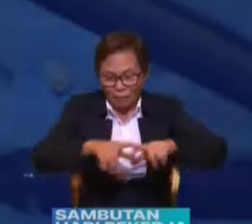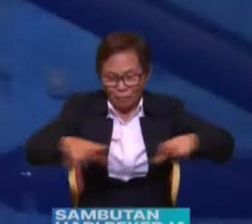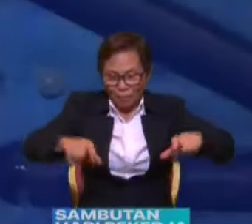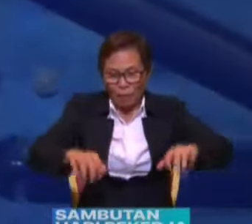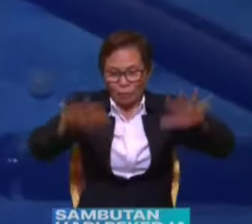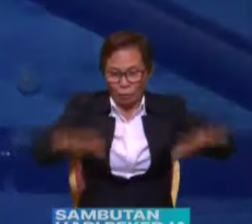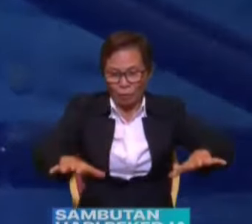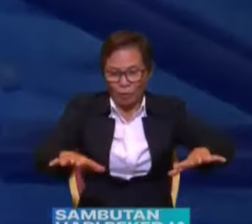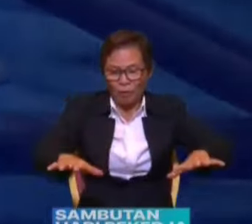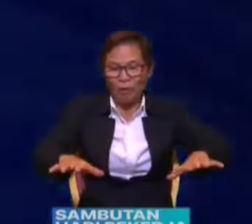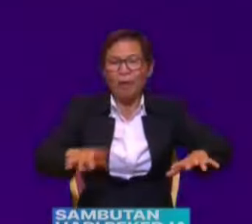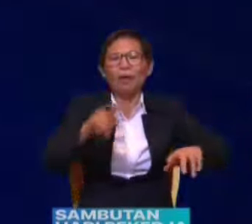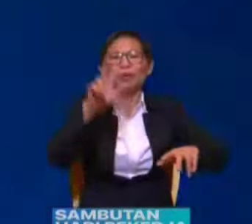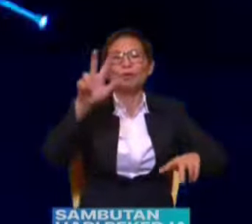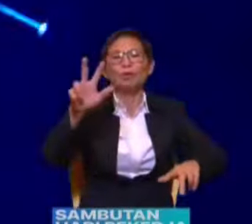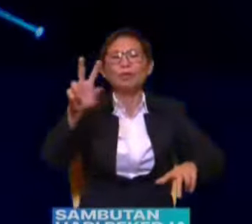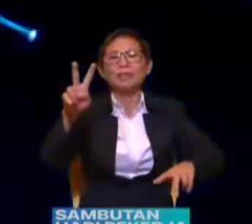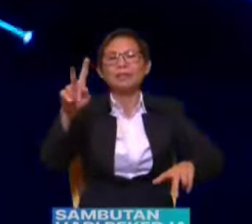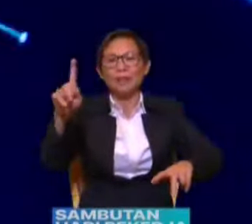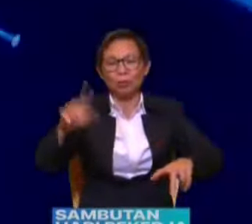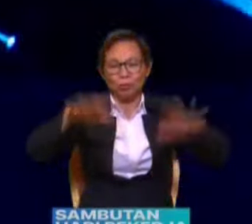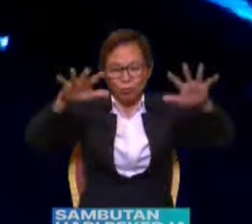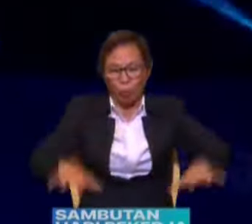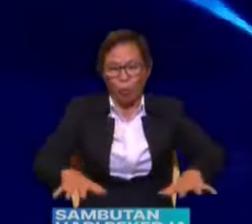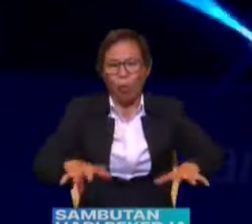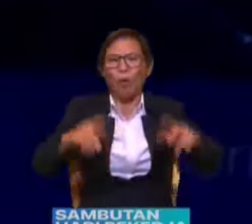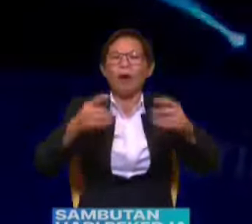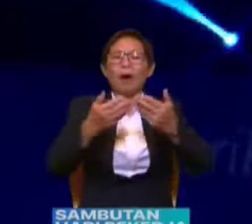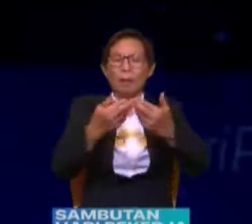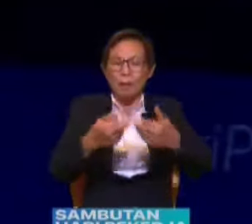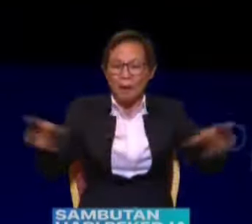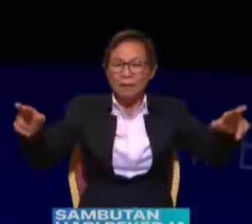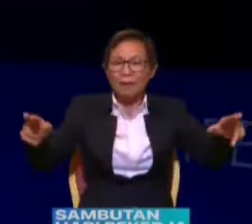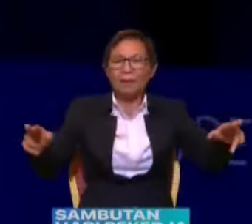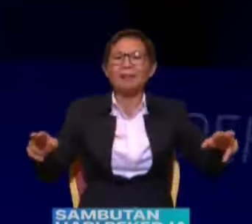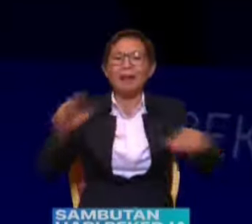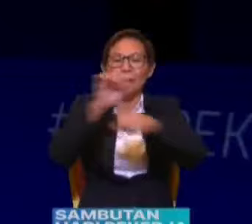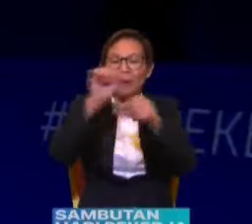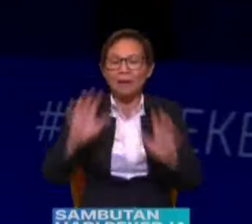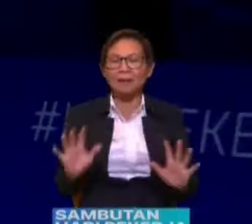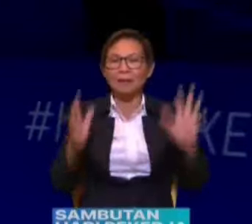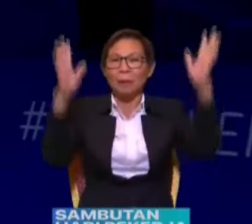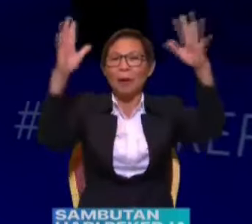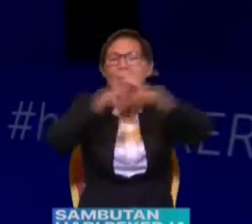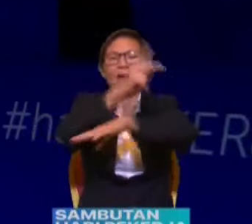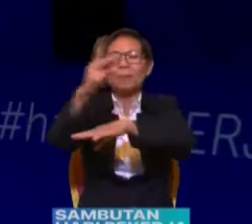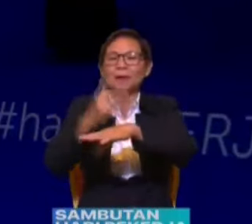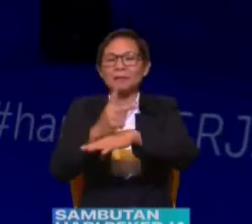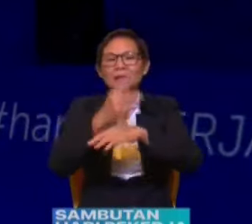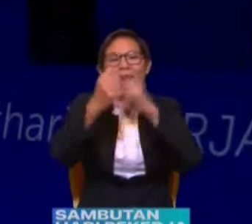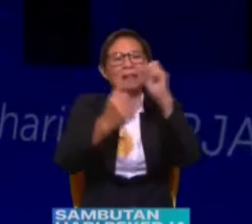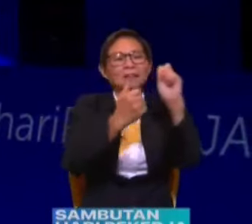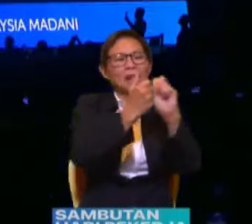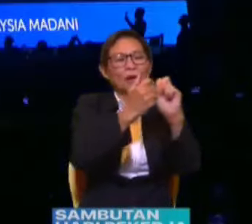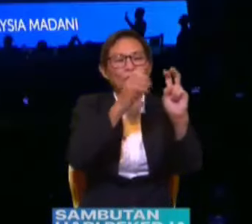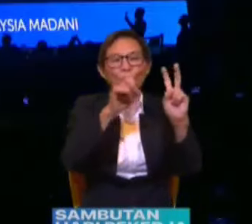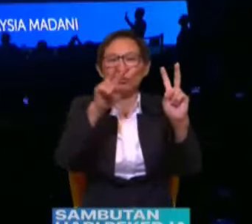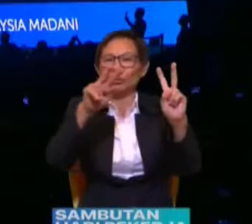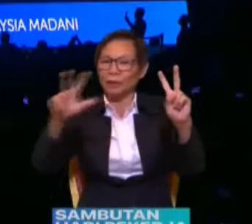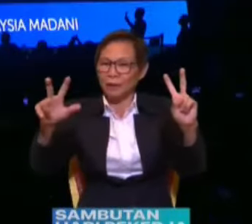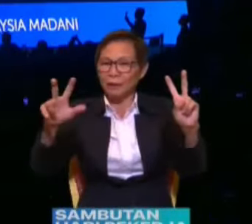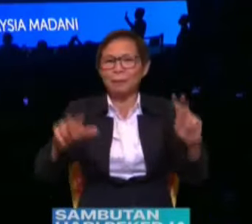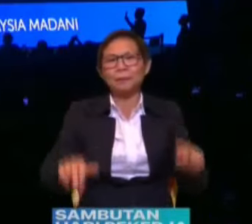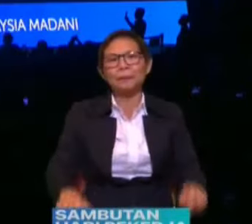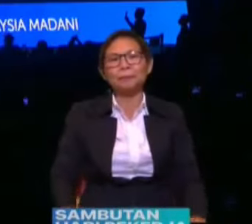menandakan pelancaran Hari Sambutan Pekerja Kebangsaan bagi tahun 2023.